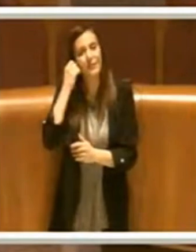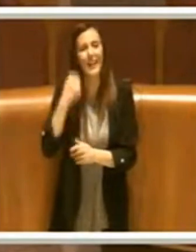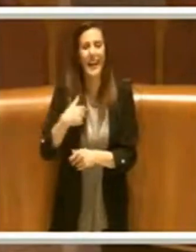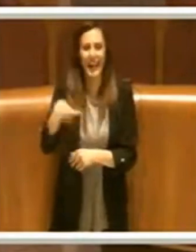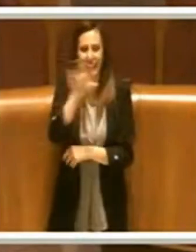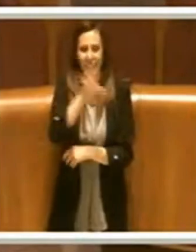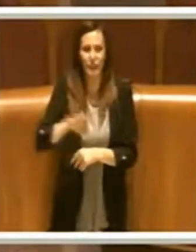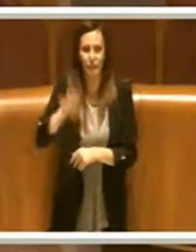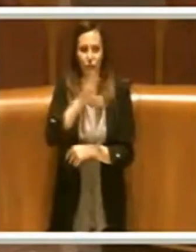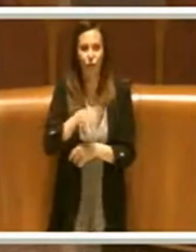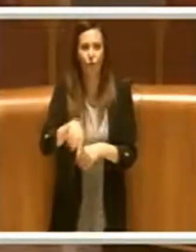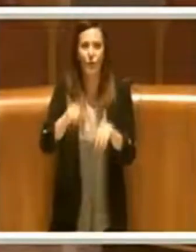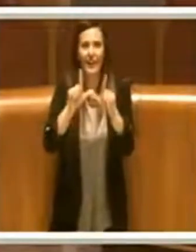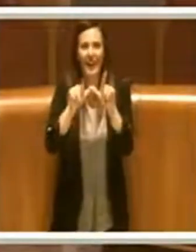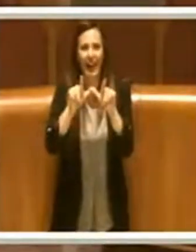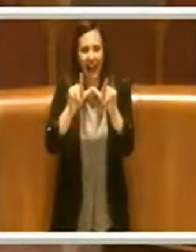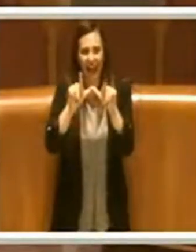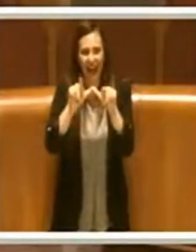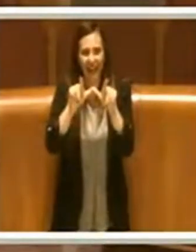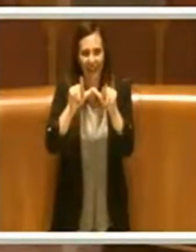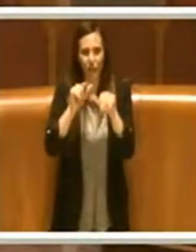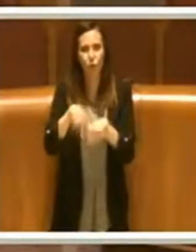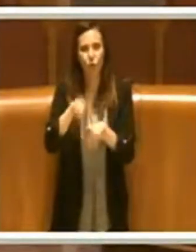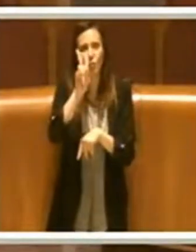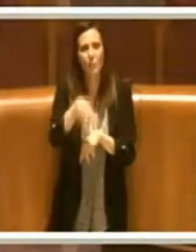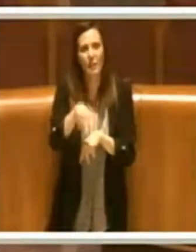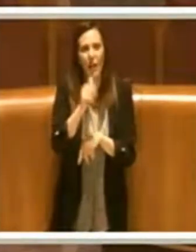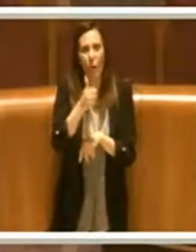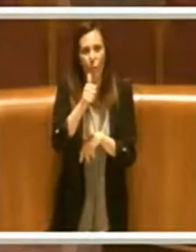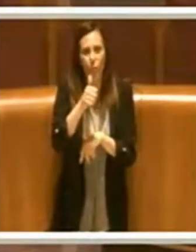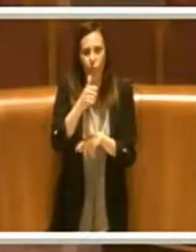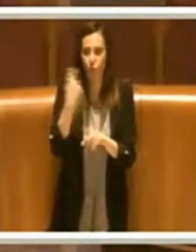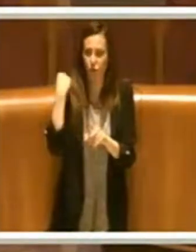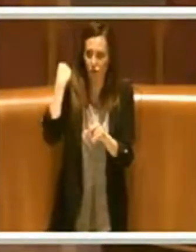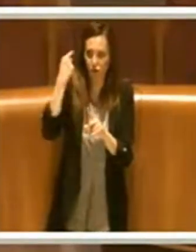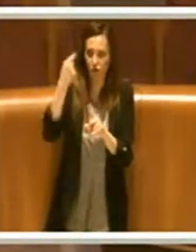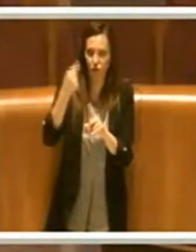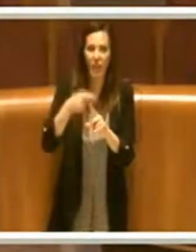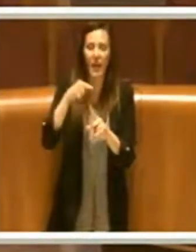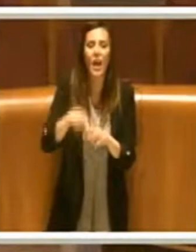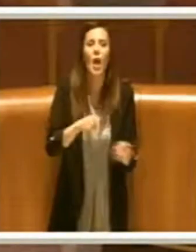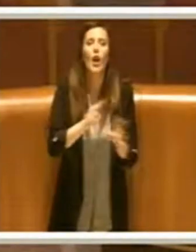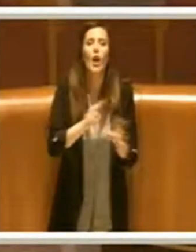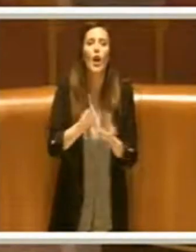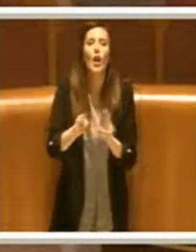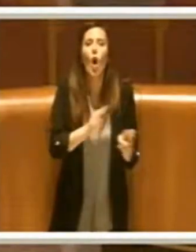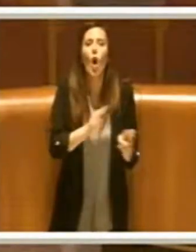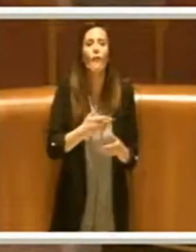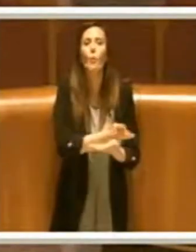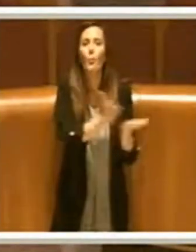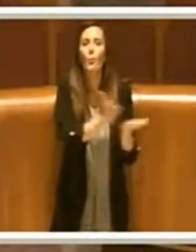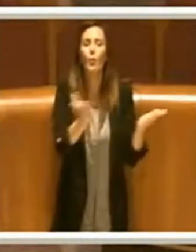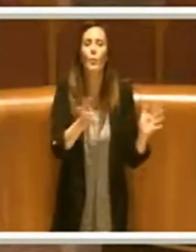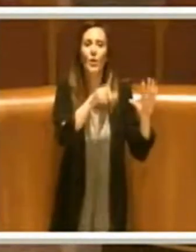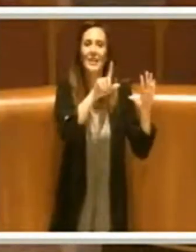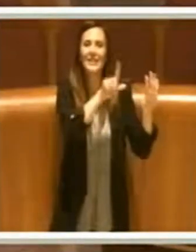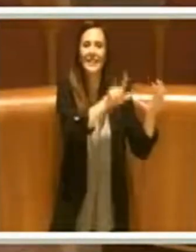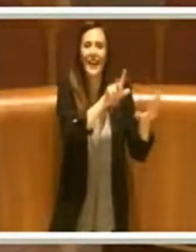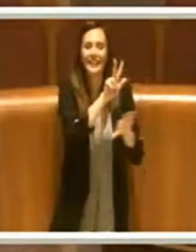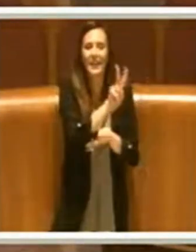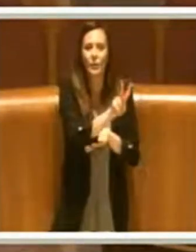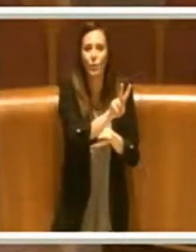La regione Lazio ha fatto in modo che dal 2011 le strutture di ricovero pubblico passassero da 72